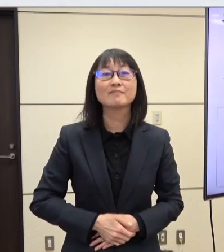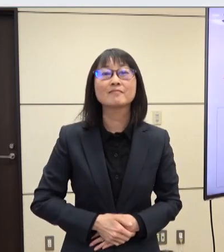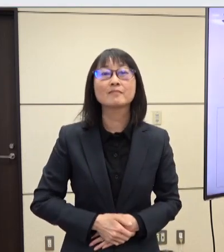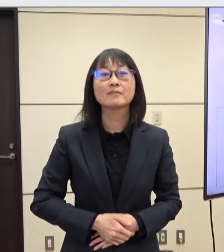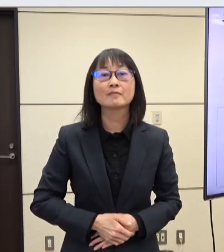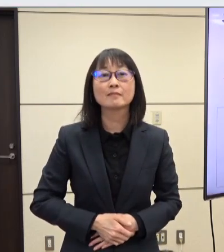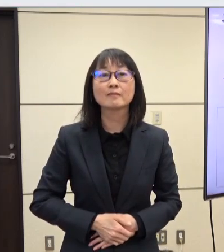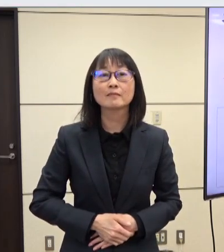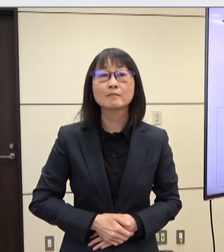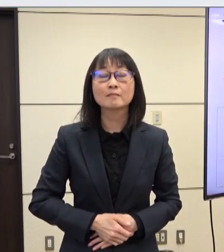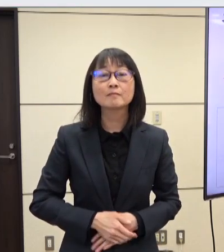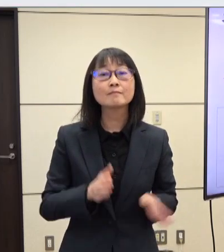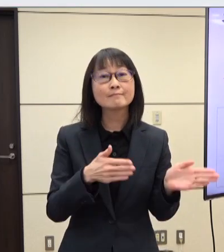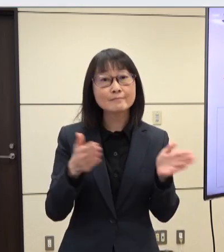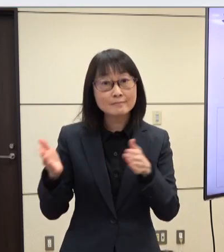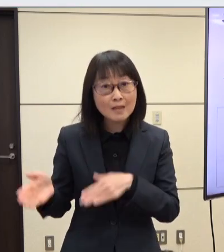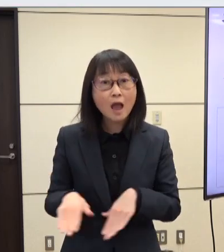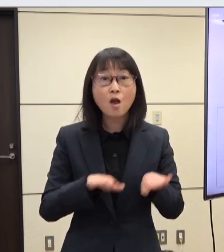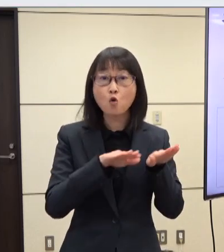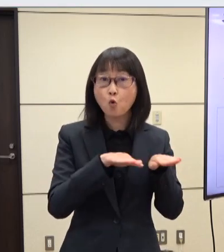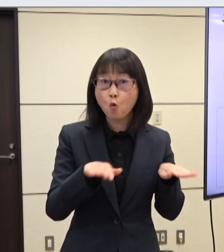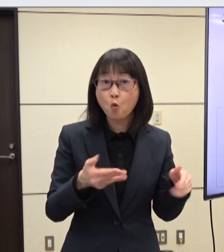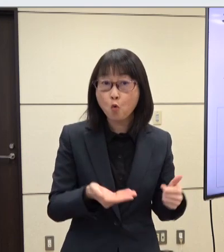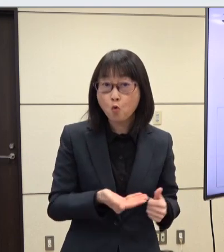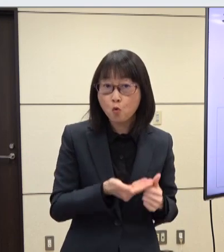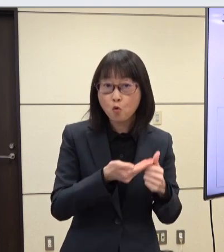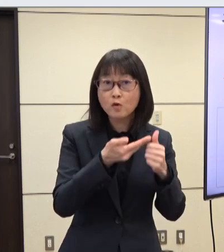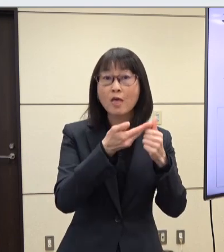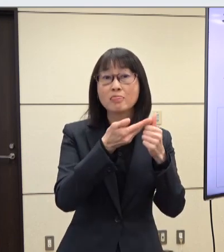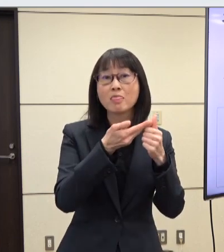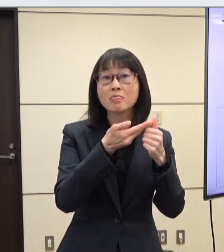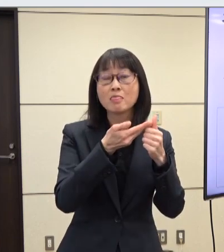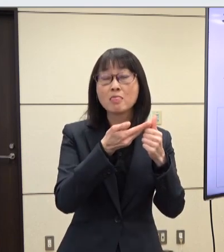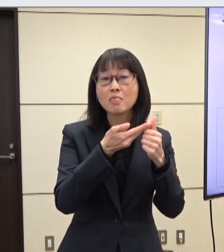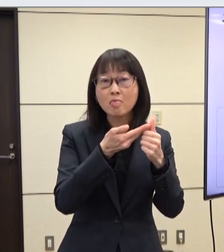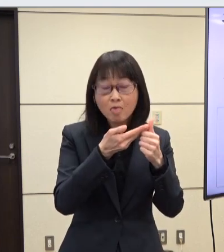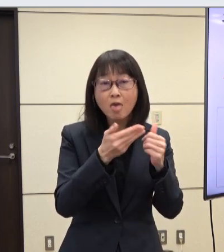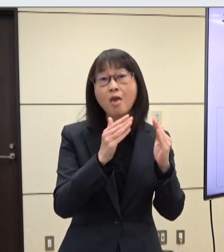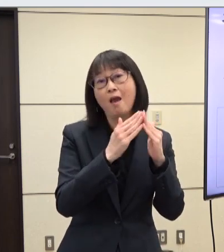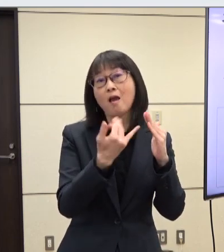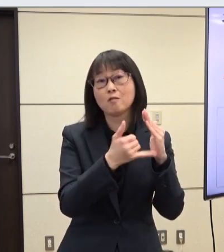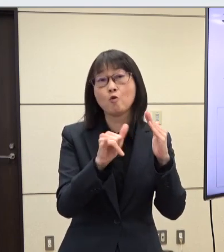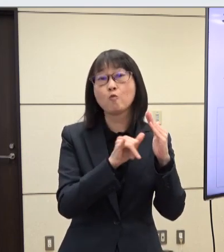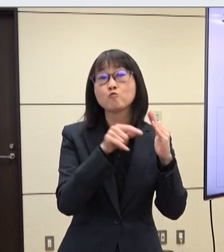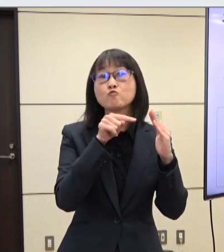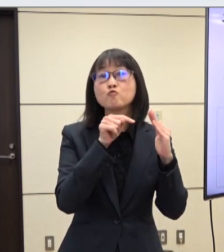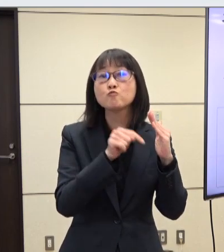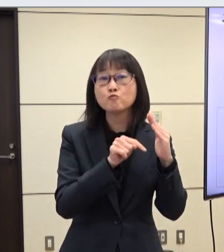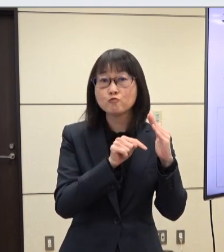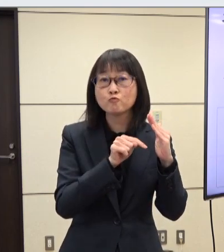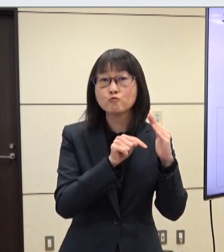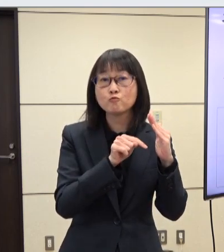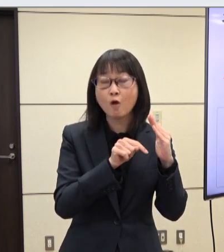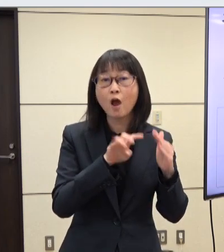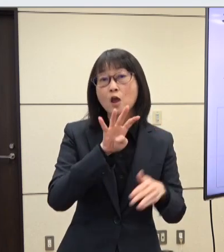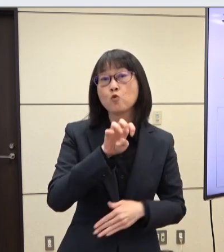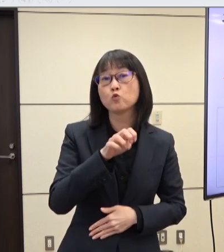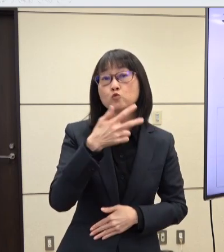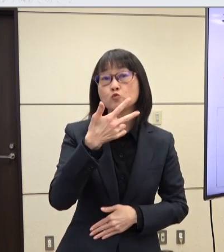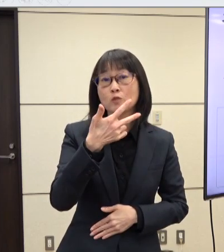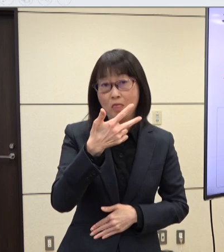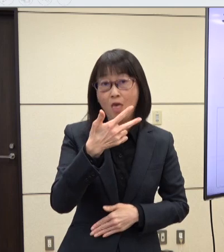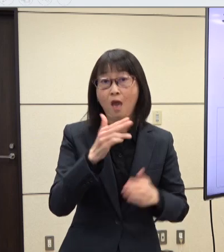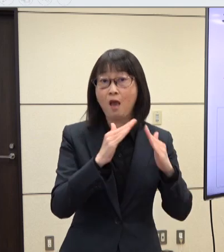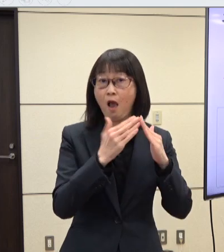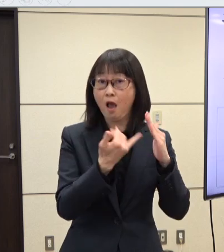また、子育て世帯、お子さんのいらっしゃるですね、世帯が47世帯